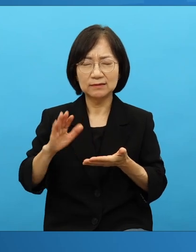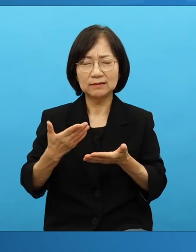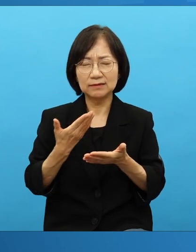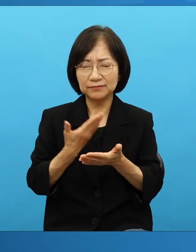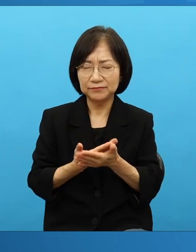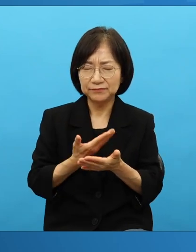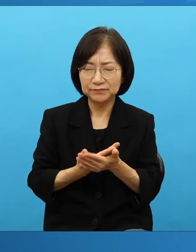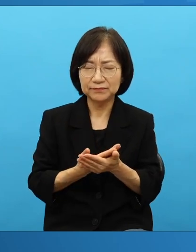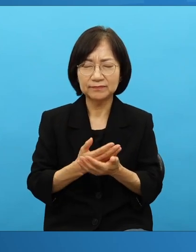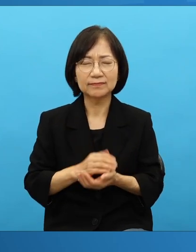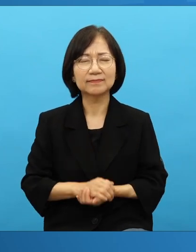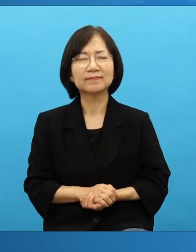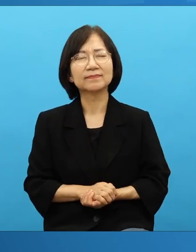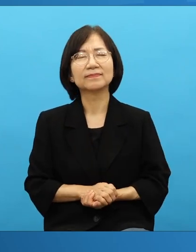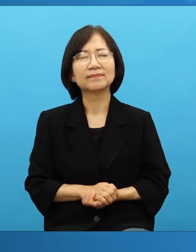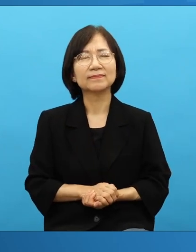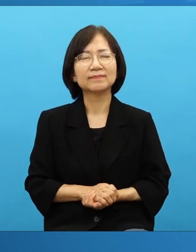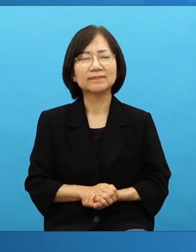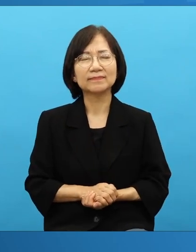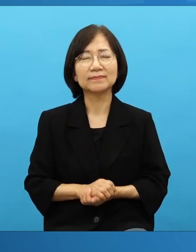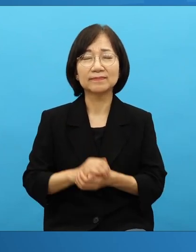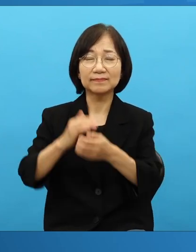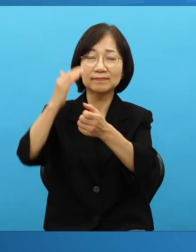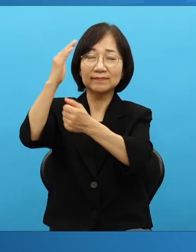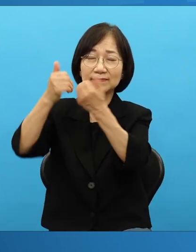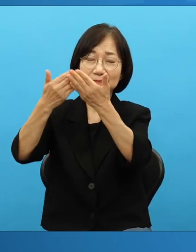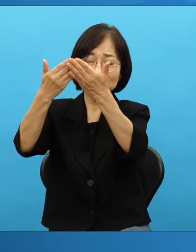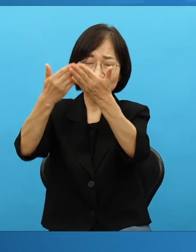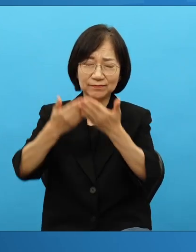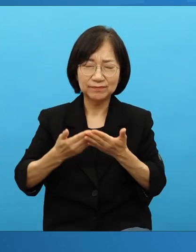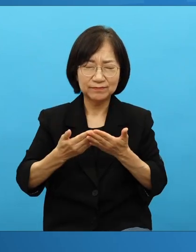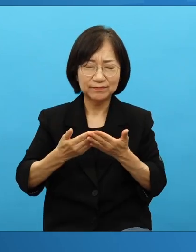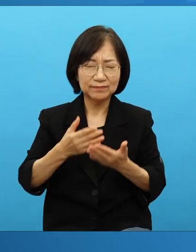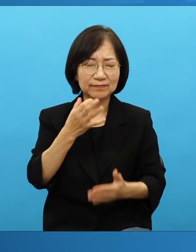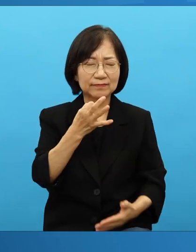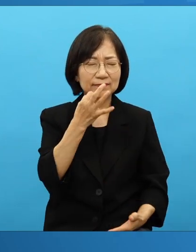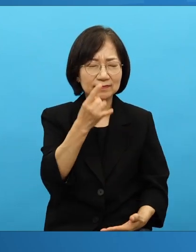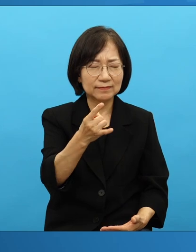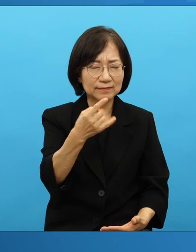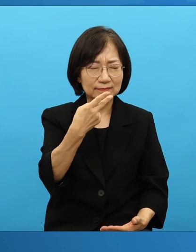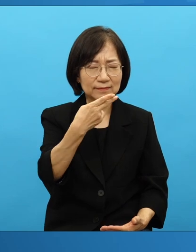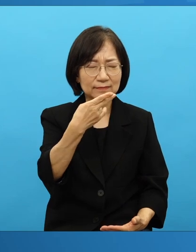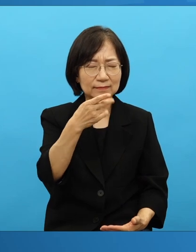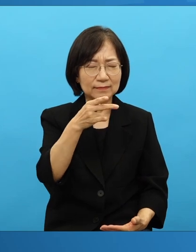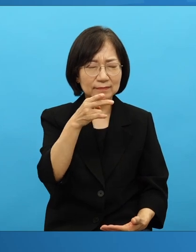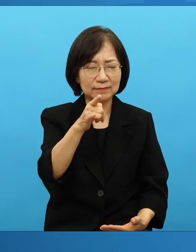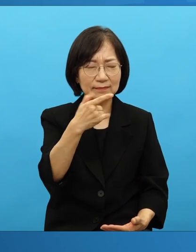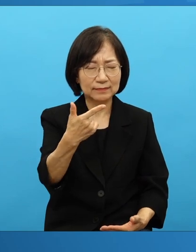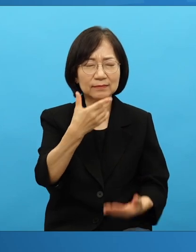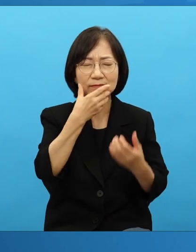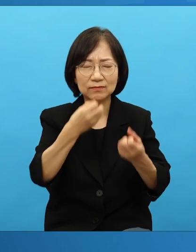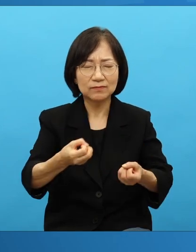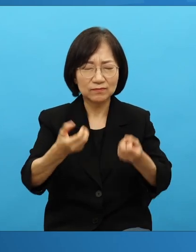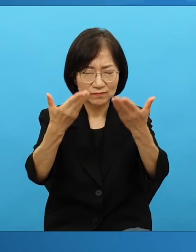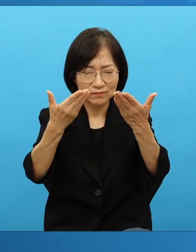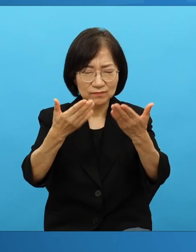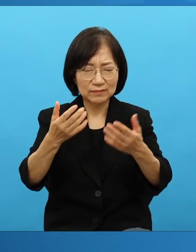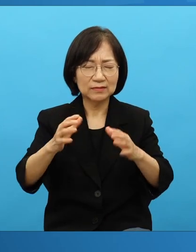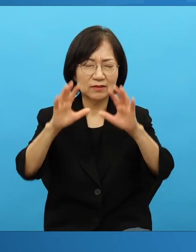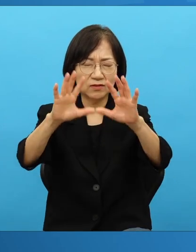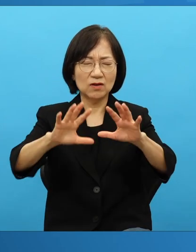让我们享受能够恢复神生气的能力吧。 하나님이 주신 에덴의 축복, 세계 정복의 능력이 임하게 해